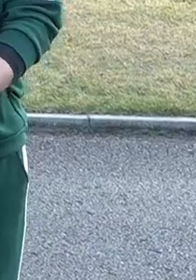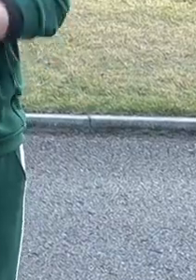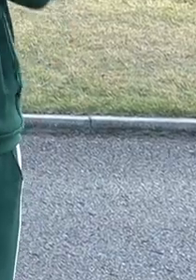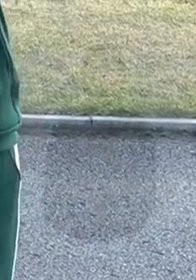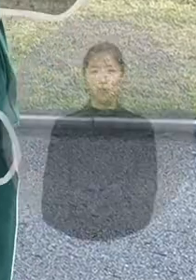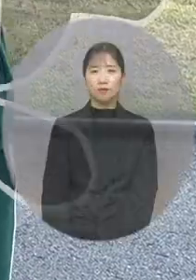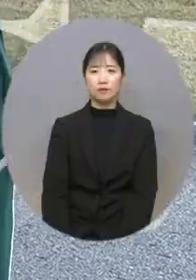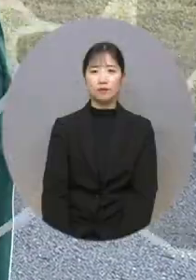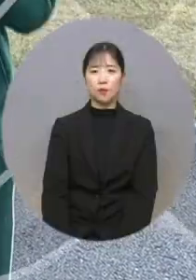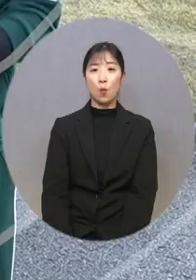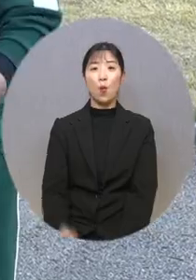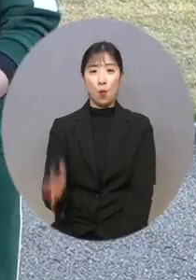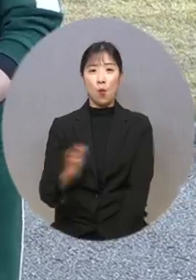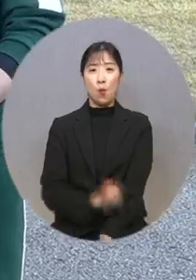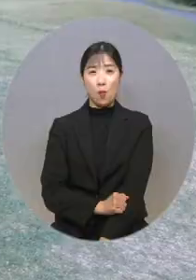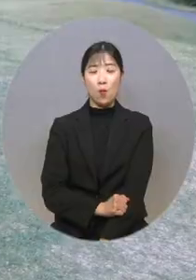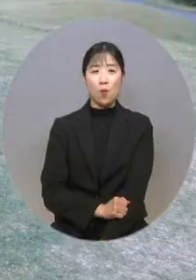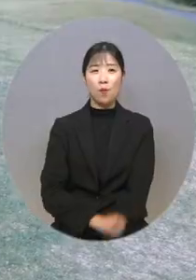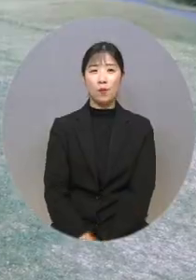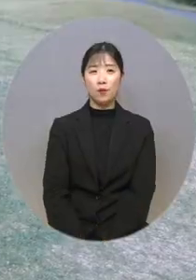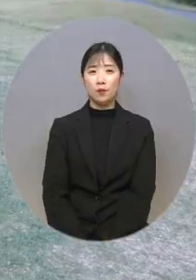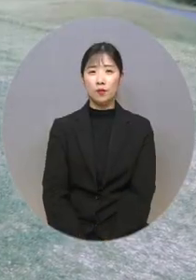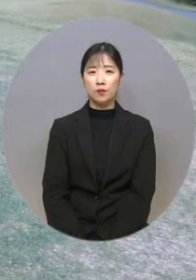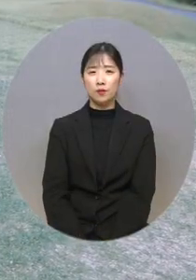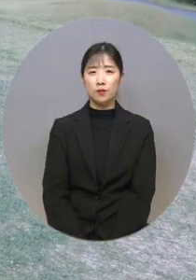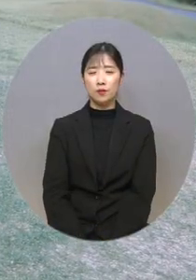아, 그 샤! 샤! 너무 저쪽인가?